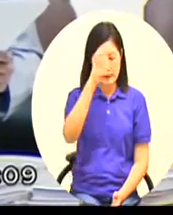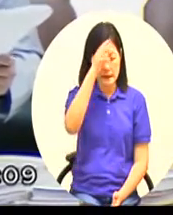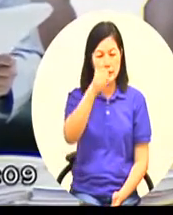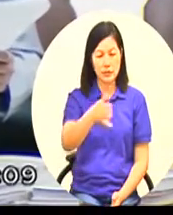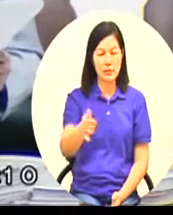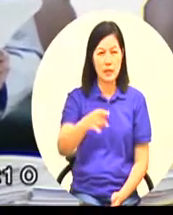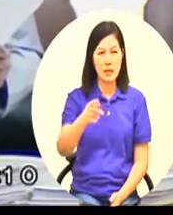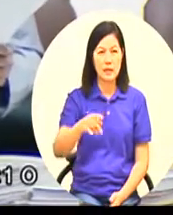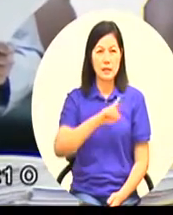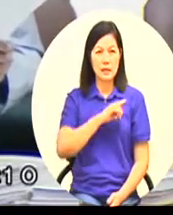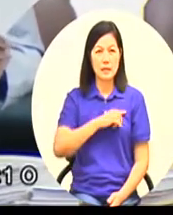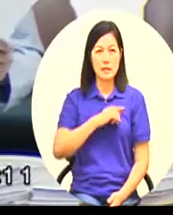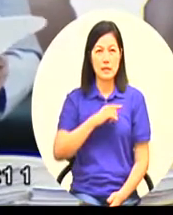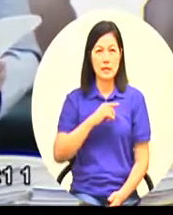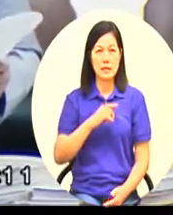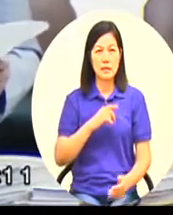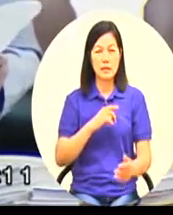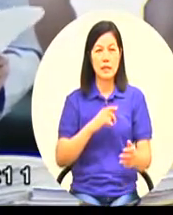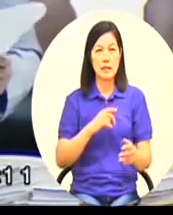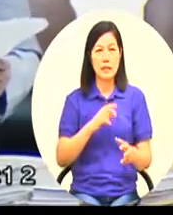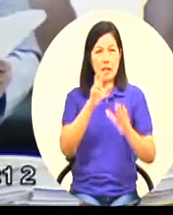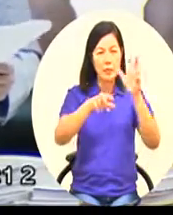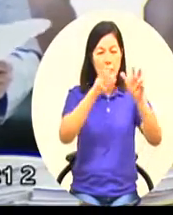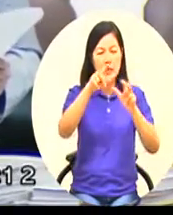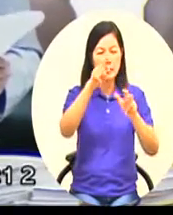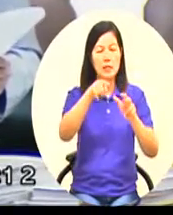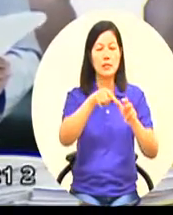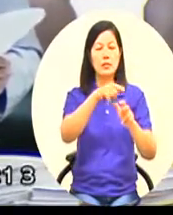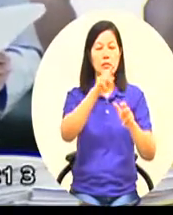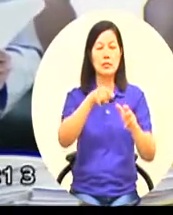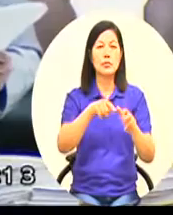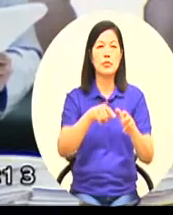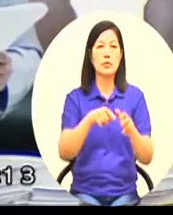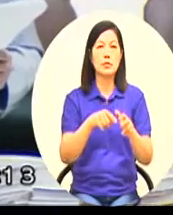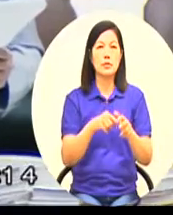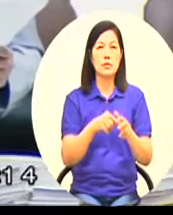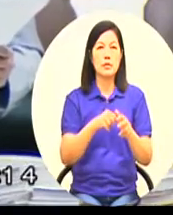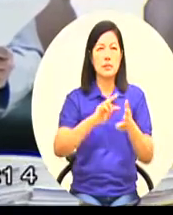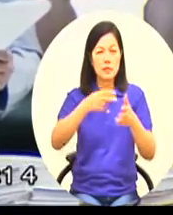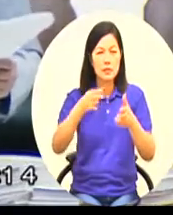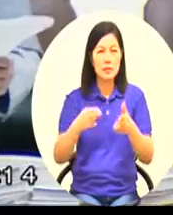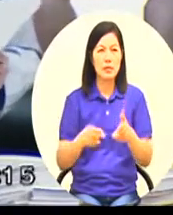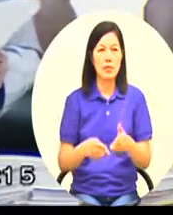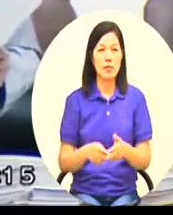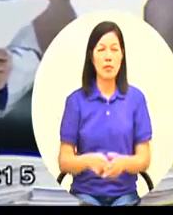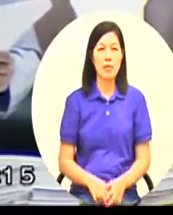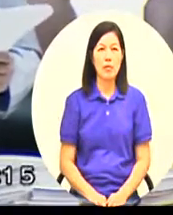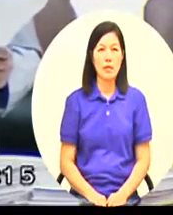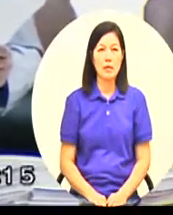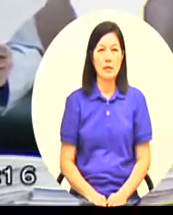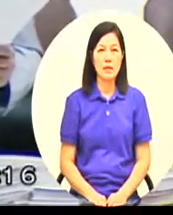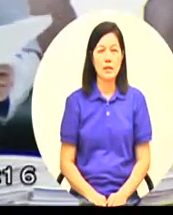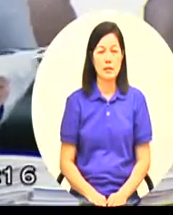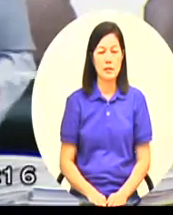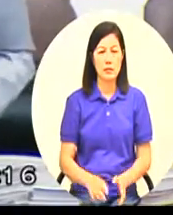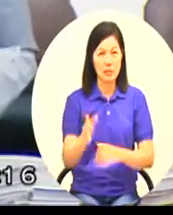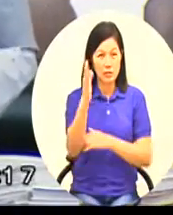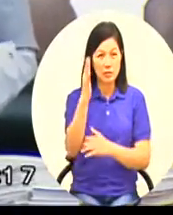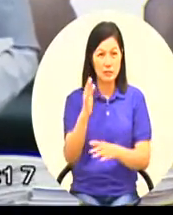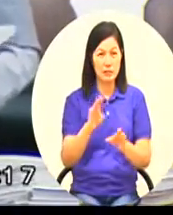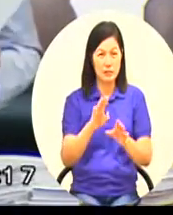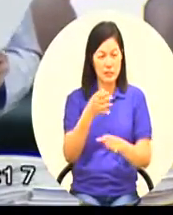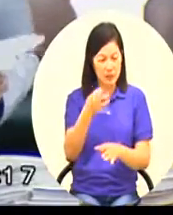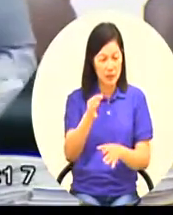的达成我们的修复率比较高了，而且我们的工堂也比较省了。可是毕